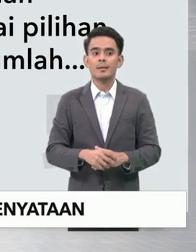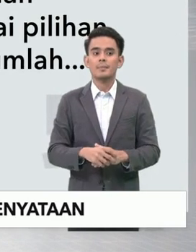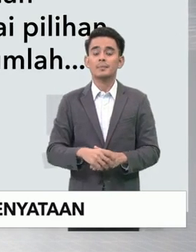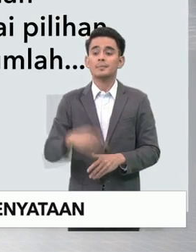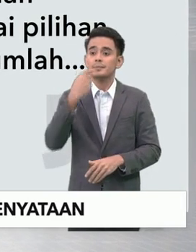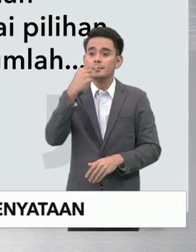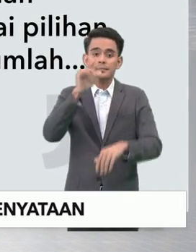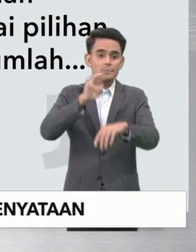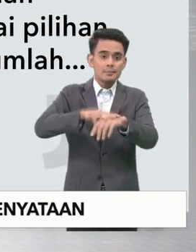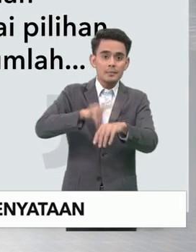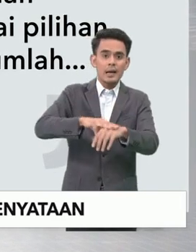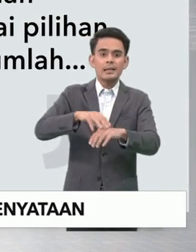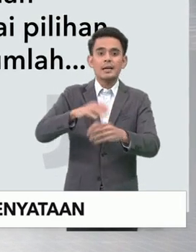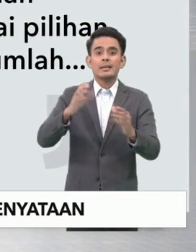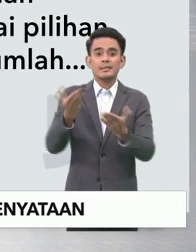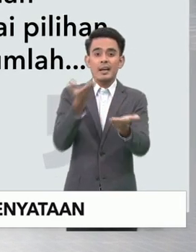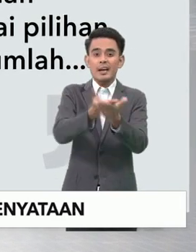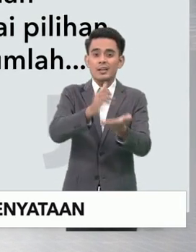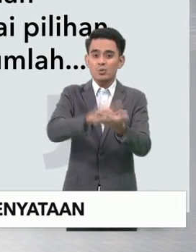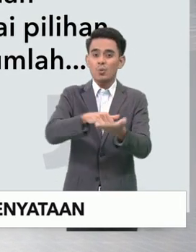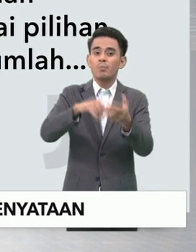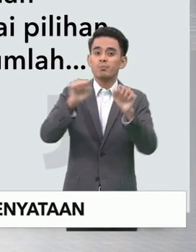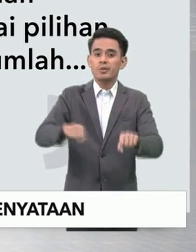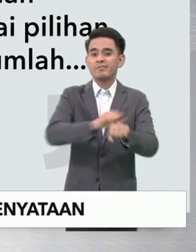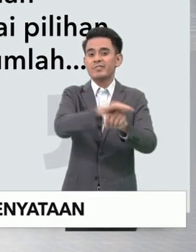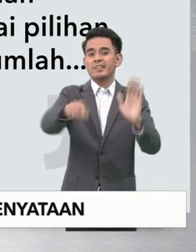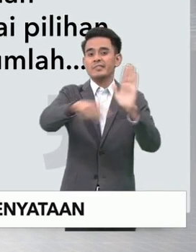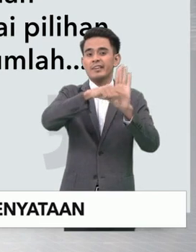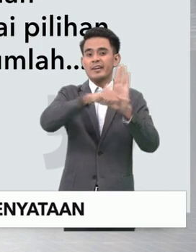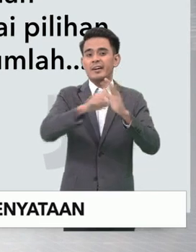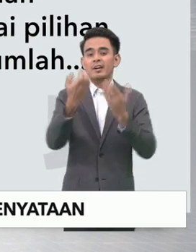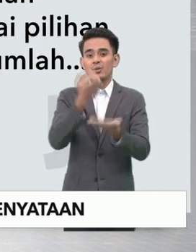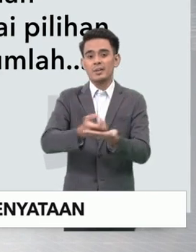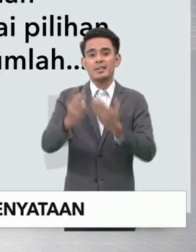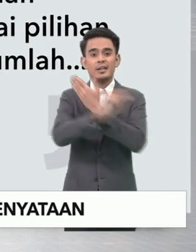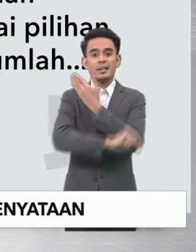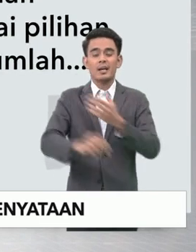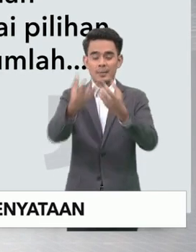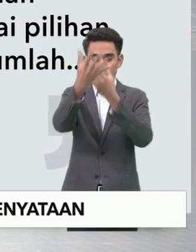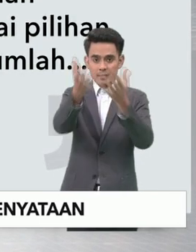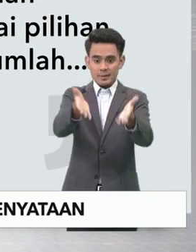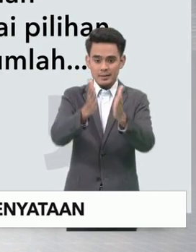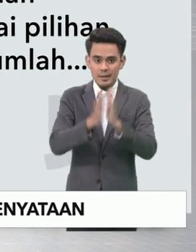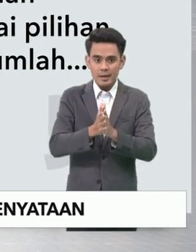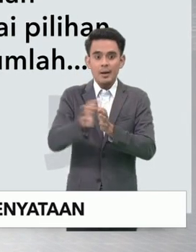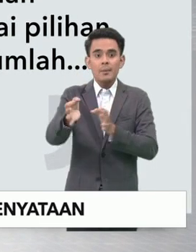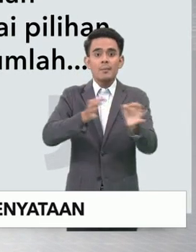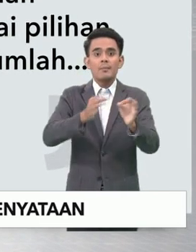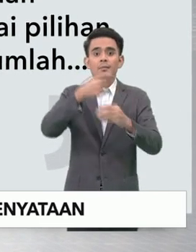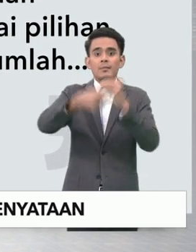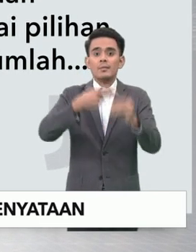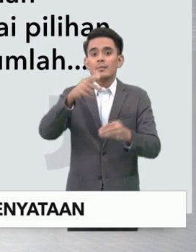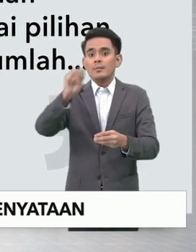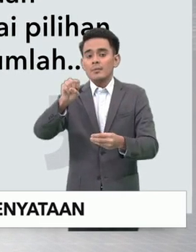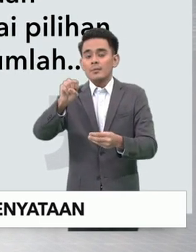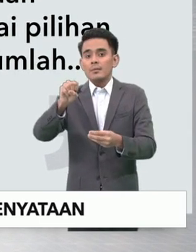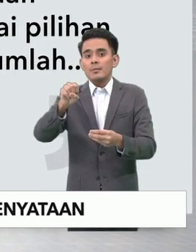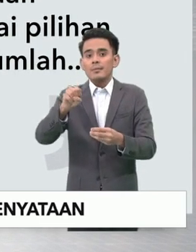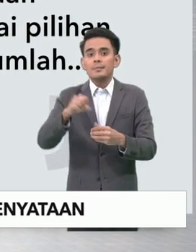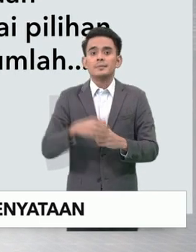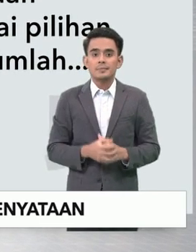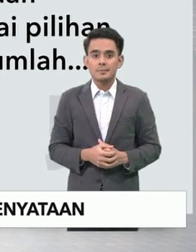amaran bahawa cadangan itu boleh memberi kesan negatif kepada ekonomi negeri dan meminta maklumat lanjut mengenai kos projek, analisis kos